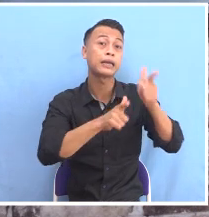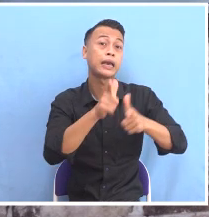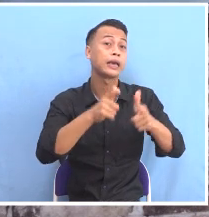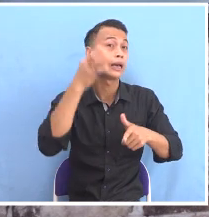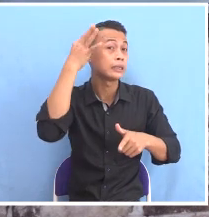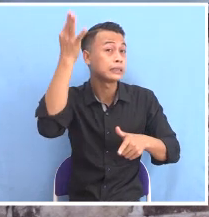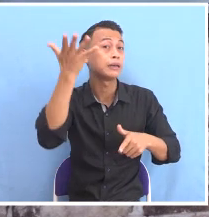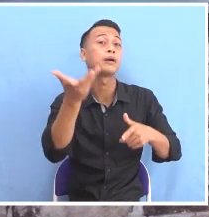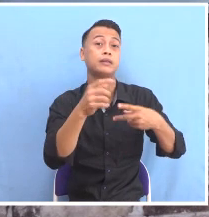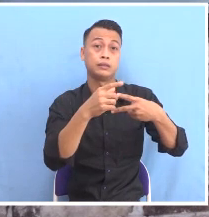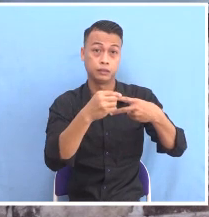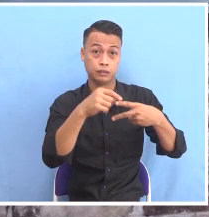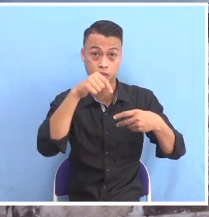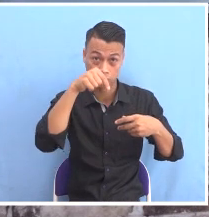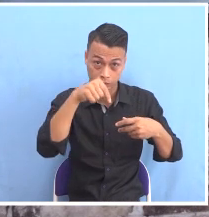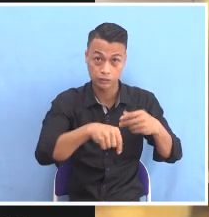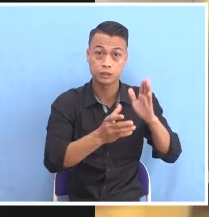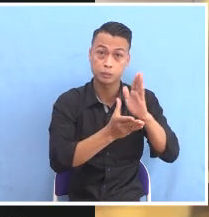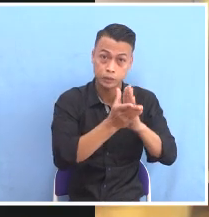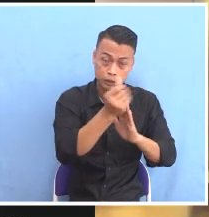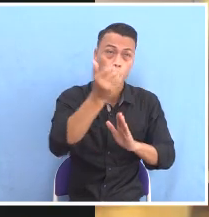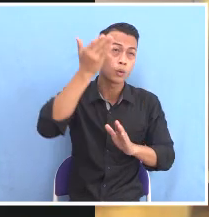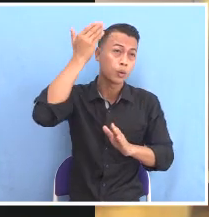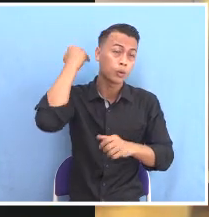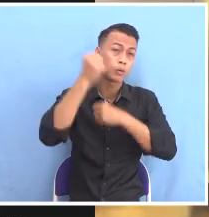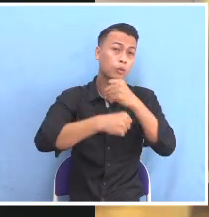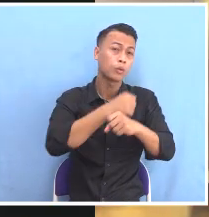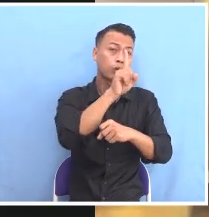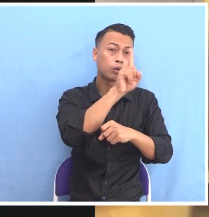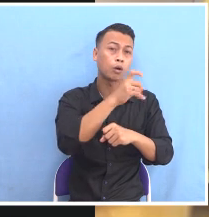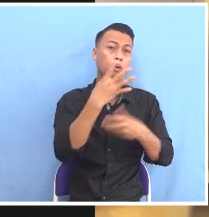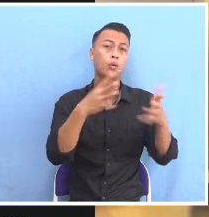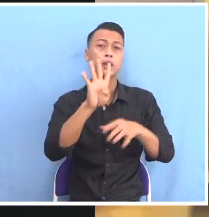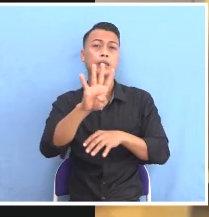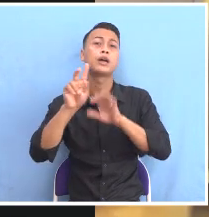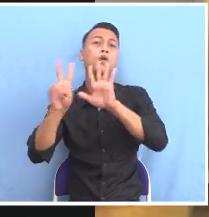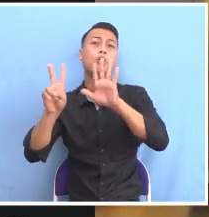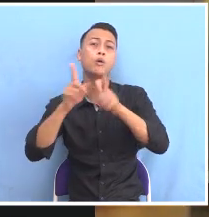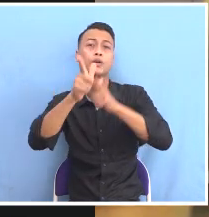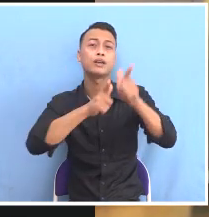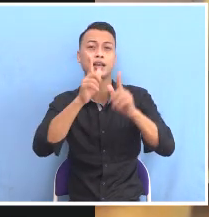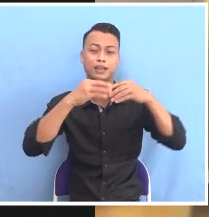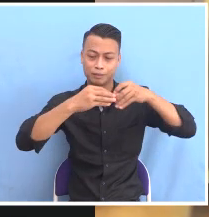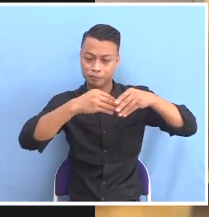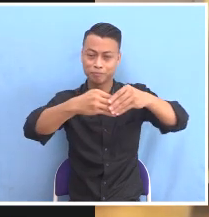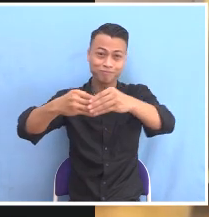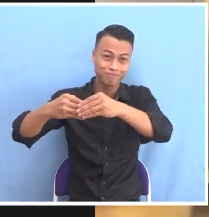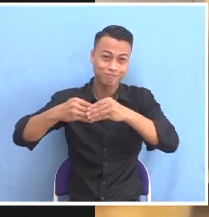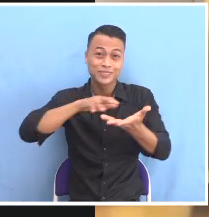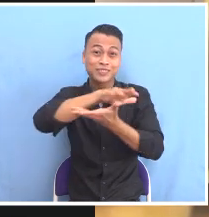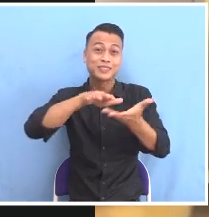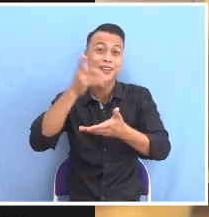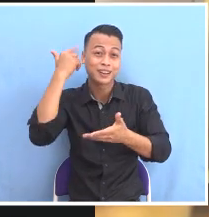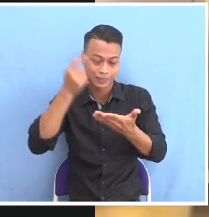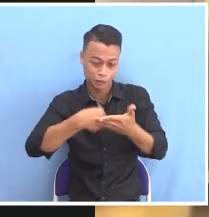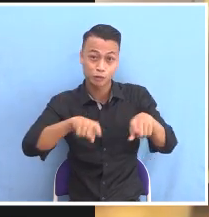သားတွေဘက်ကစဉ်းစားတာဒီယနေ့ပြည်တော်စုဆိုတာဒီ58ဒီပင်လုံစာချုပ်အခြေခံကဖြစ်လာတဲ့ပြည်တော်စုဖြစ်တယ်